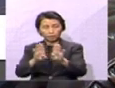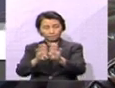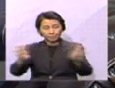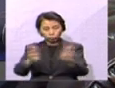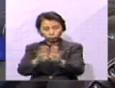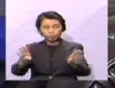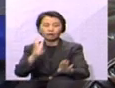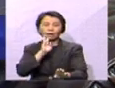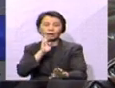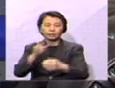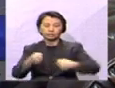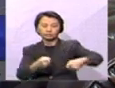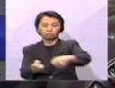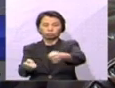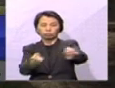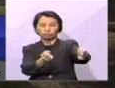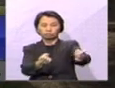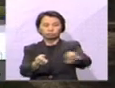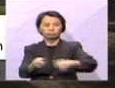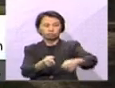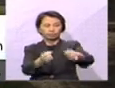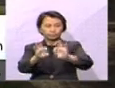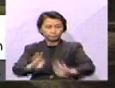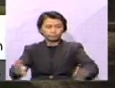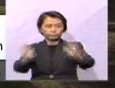di sungai-sungai utama